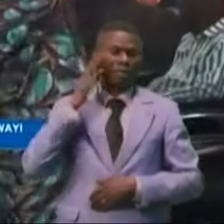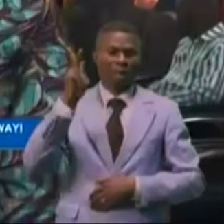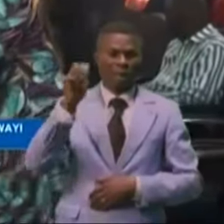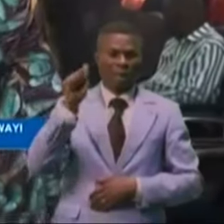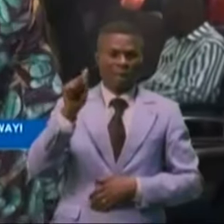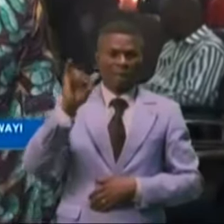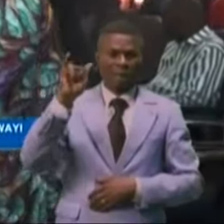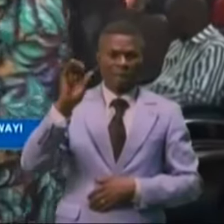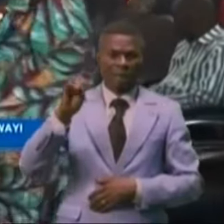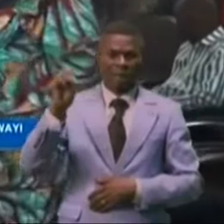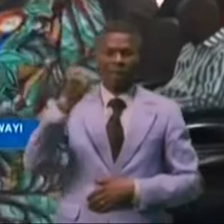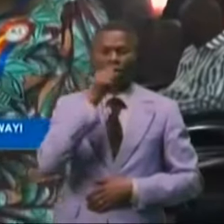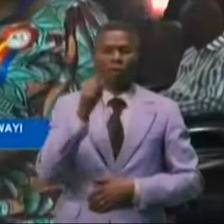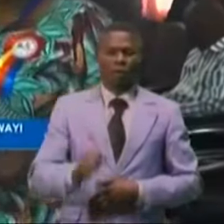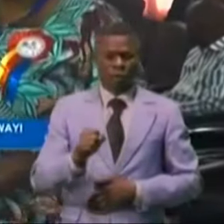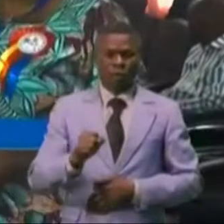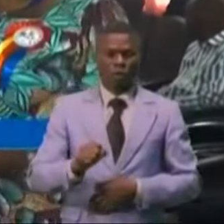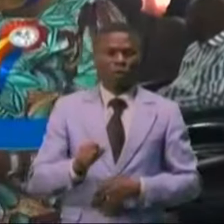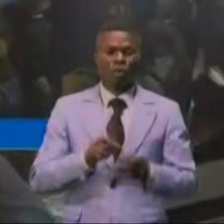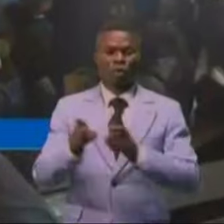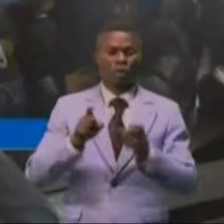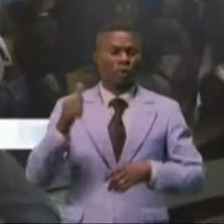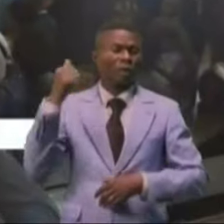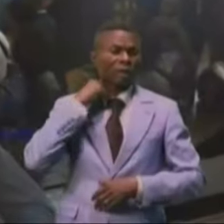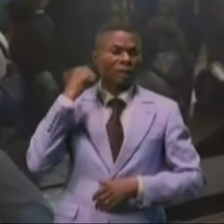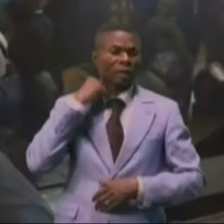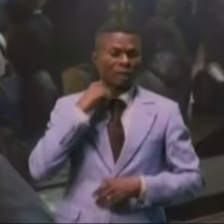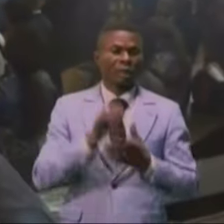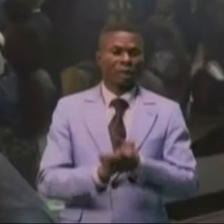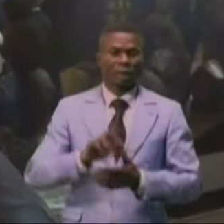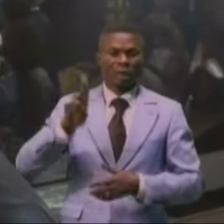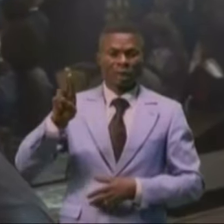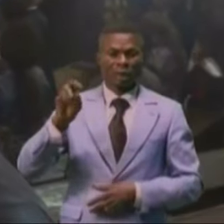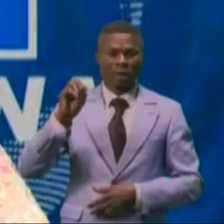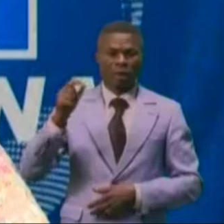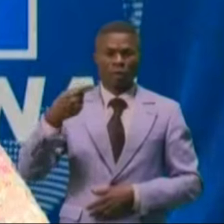de la faculté de médecine, le professeur Dr Roger Mbungu.